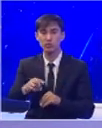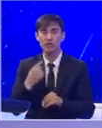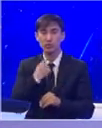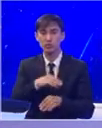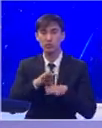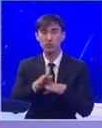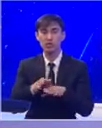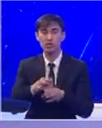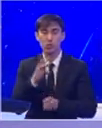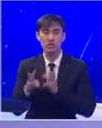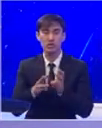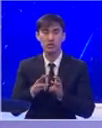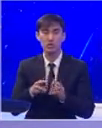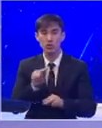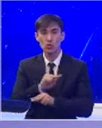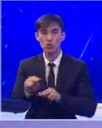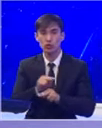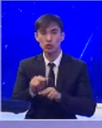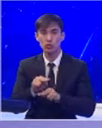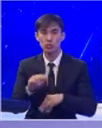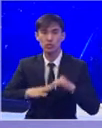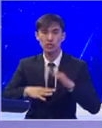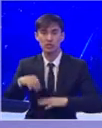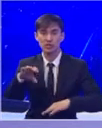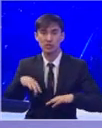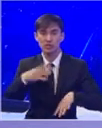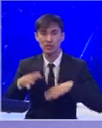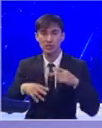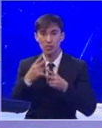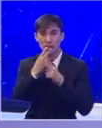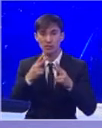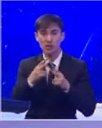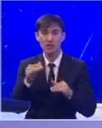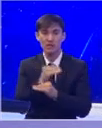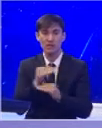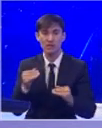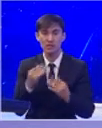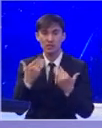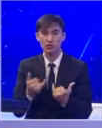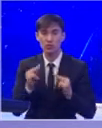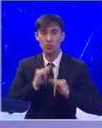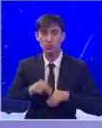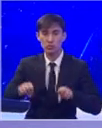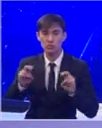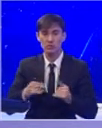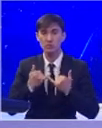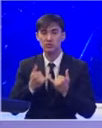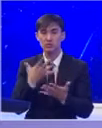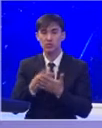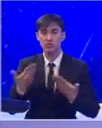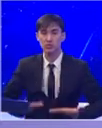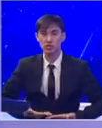учения практически занятия показали насколько эффективно сегодня работают специалисты посвятивший свою жизнь борьбе с